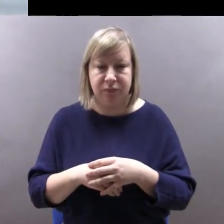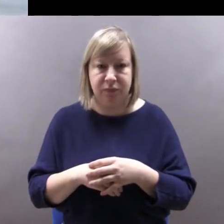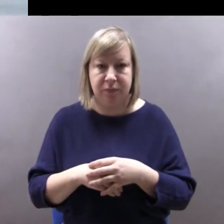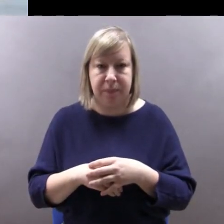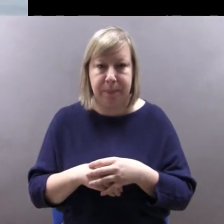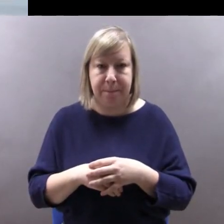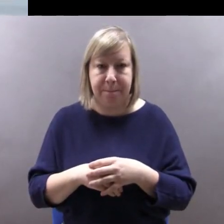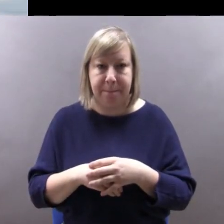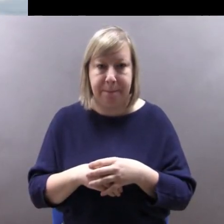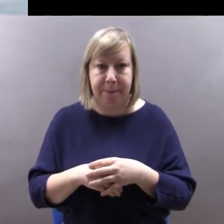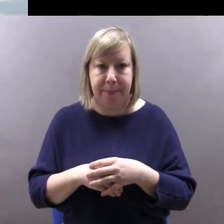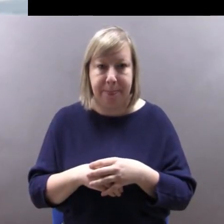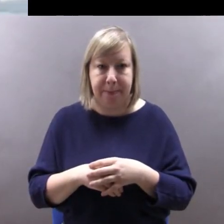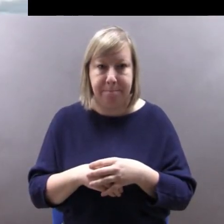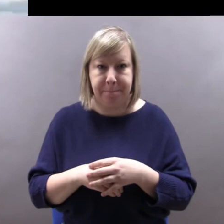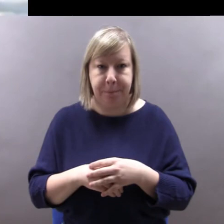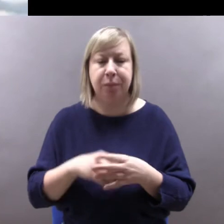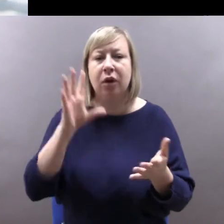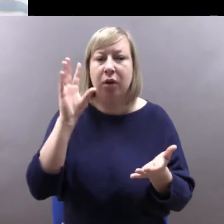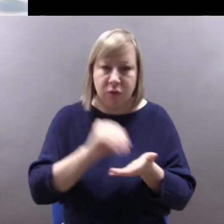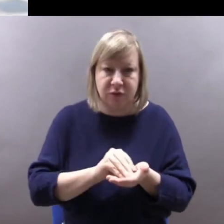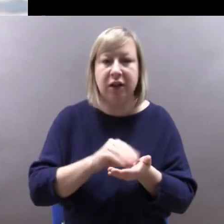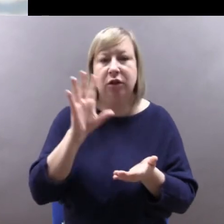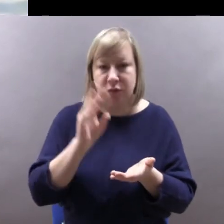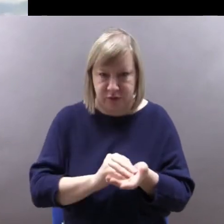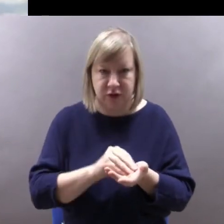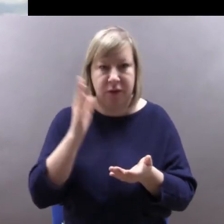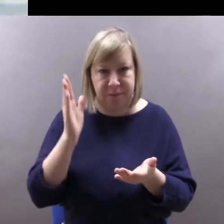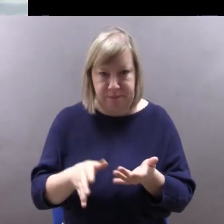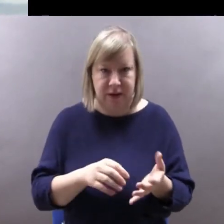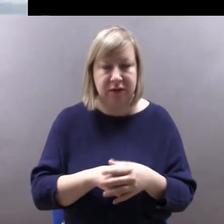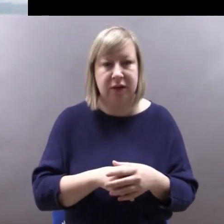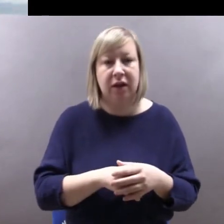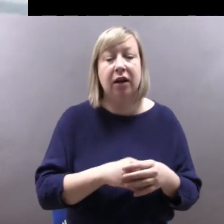Dostępności oprócz sprzętu, ja to wiem, powtarzam jak mantrę, ale